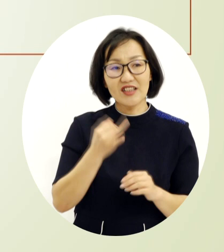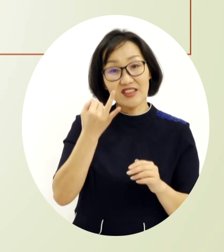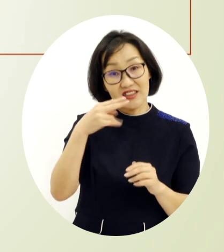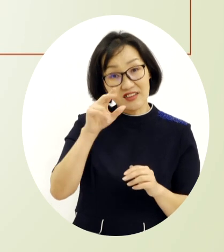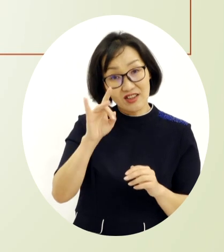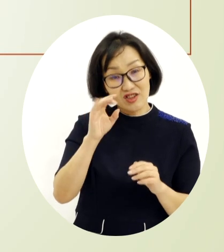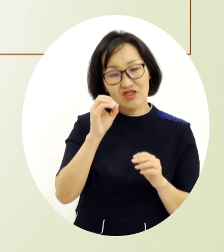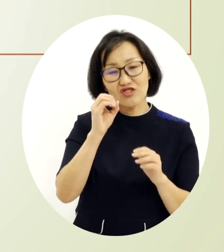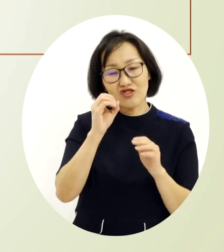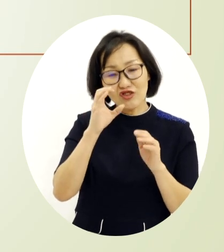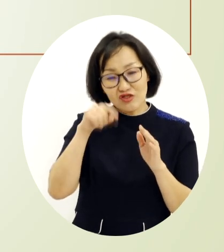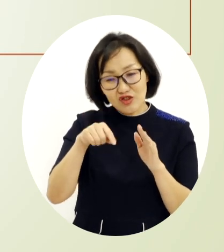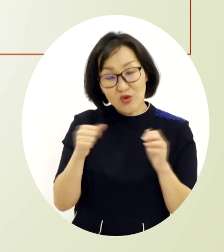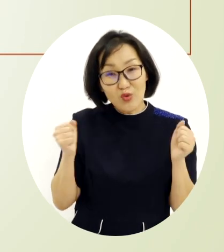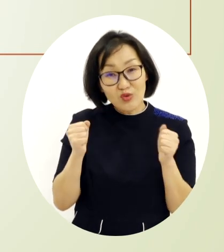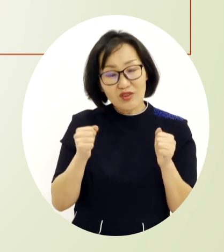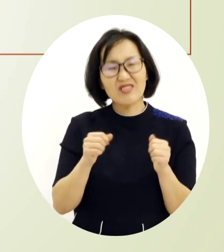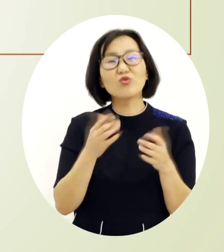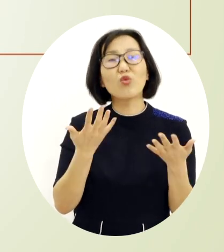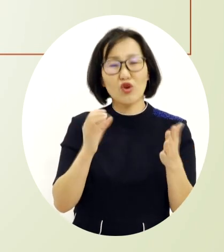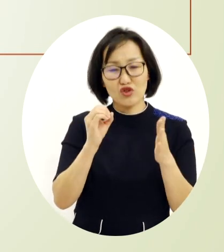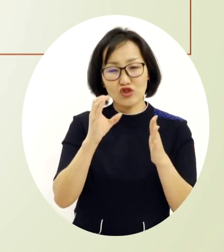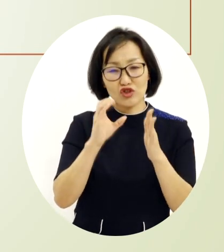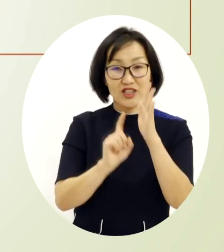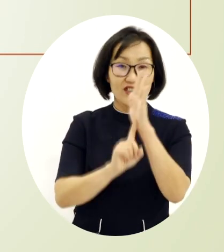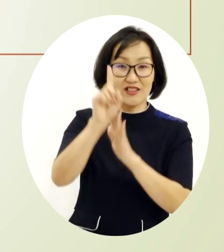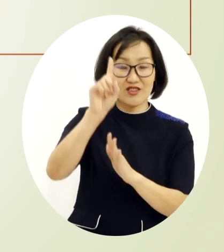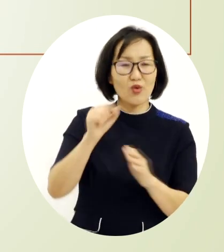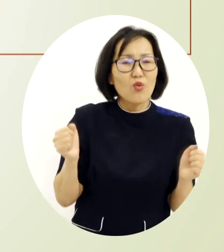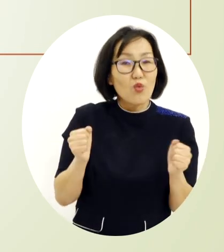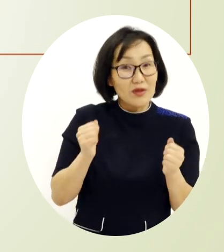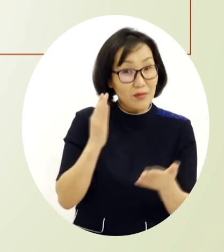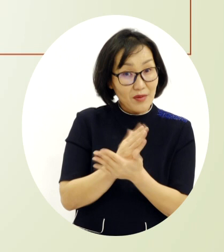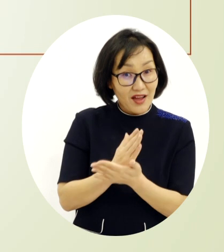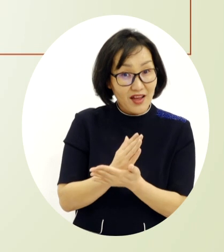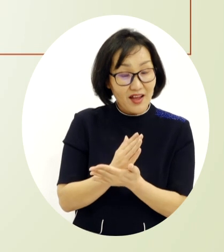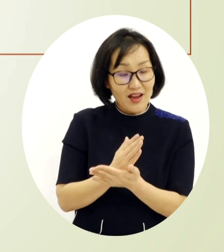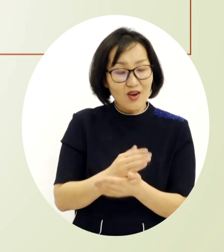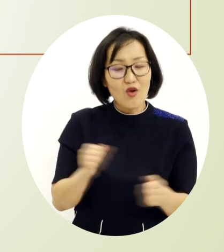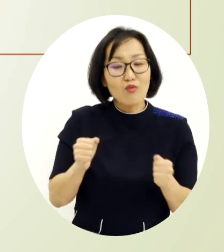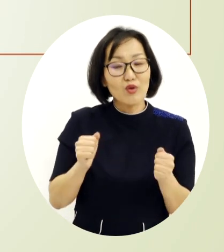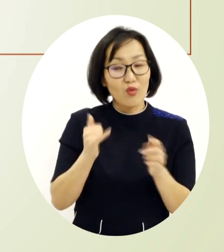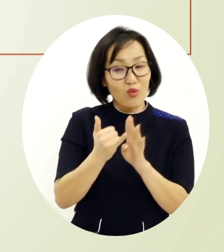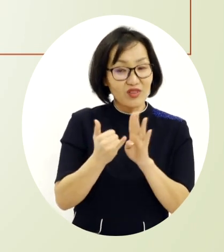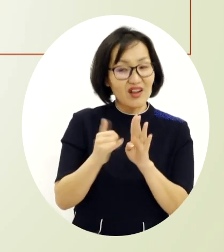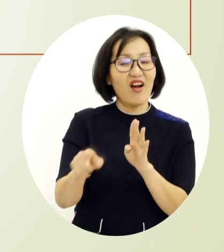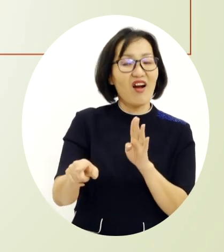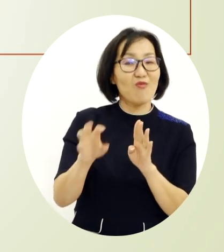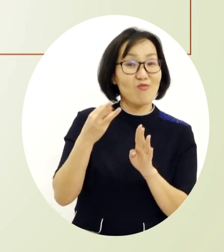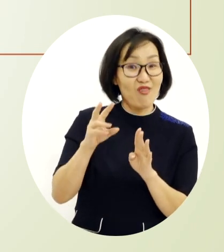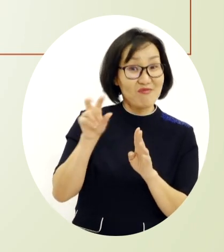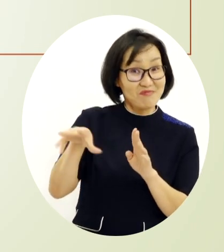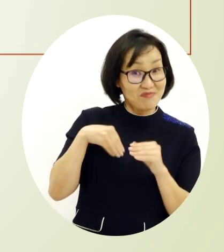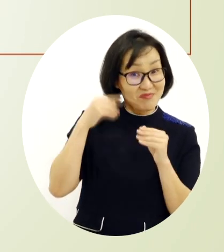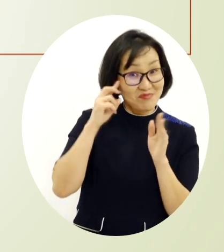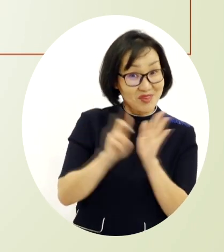хүйтэн эс эхэлсэн хүйтэн байгаа учраас өвлийн өдөр гэдгийг мэдж болж байна. Мөн